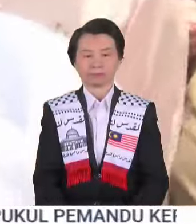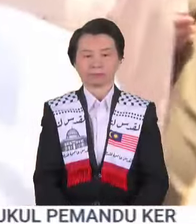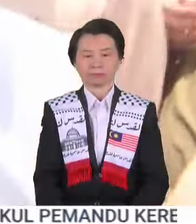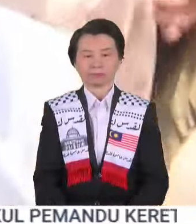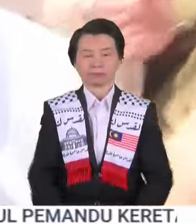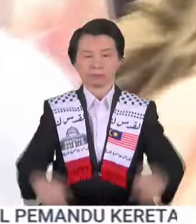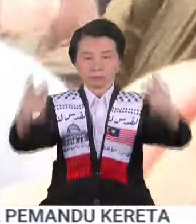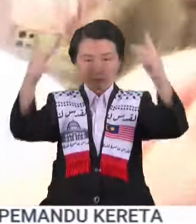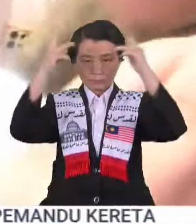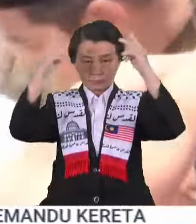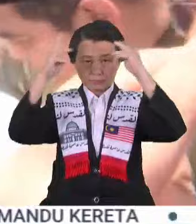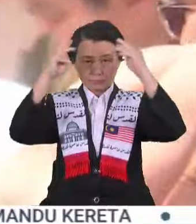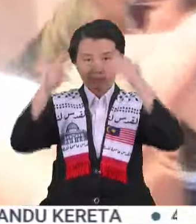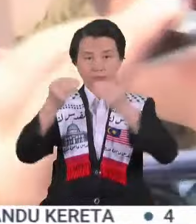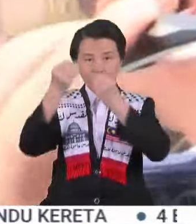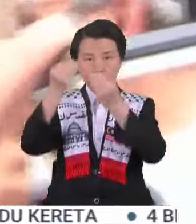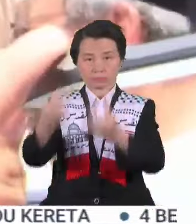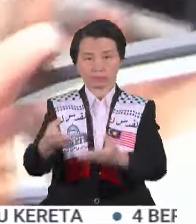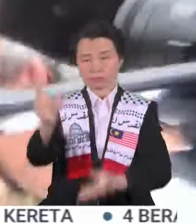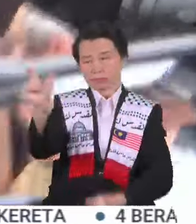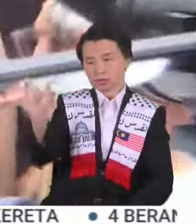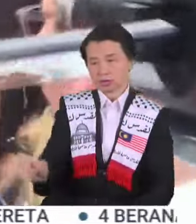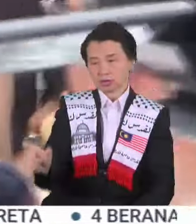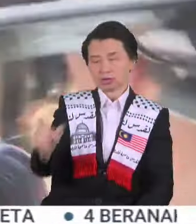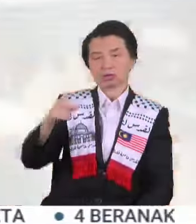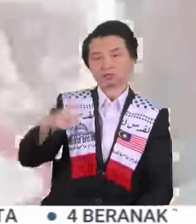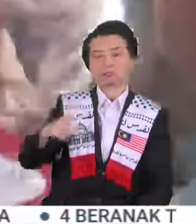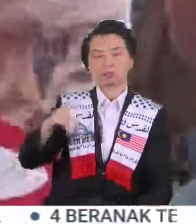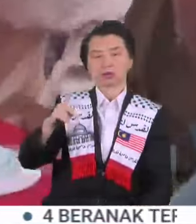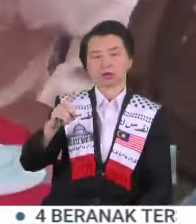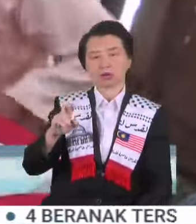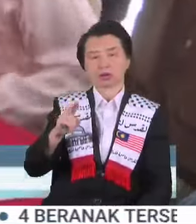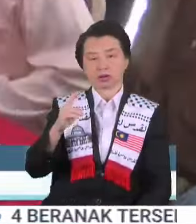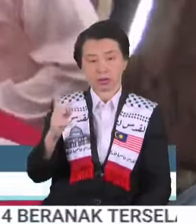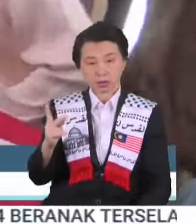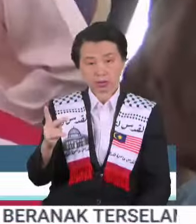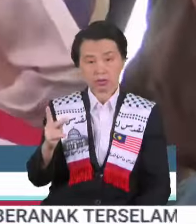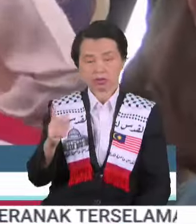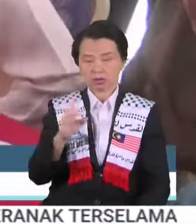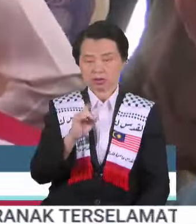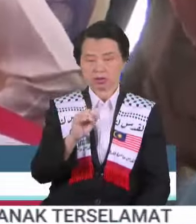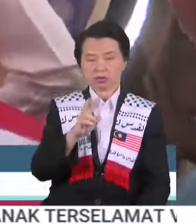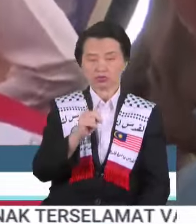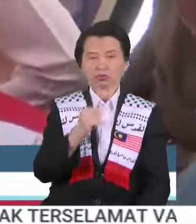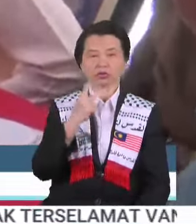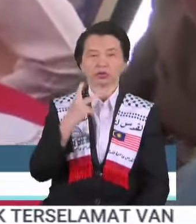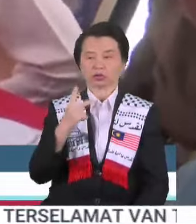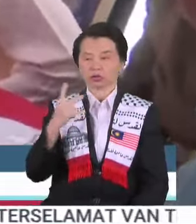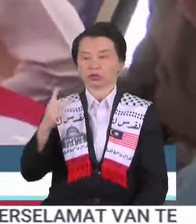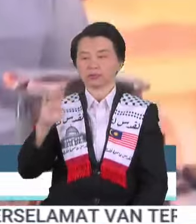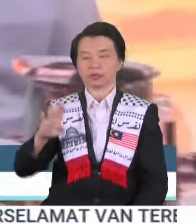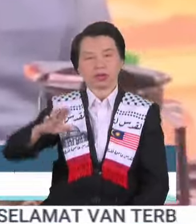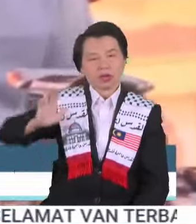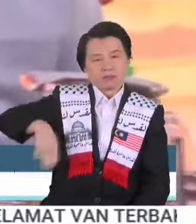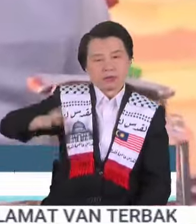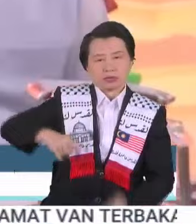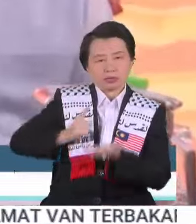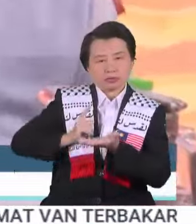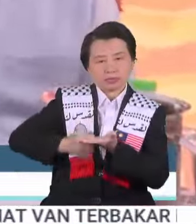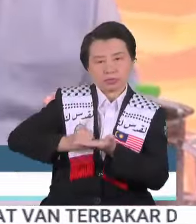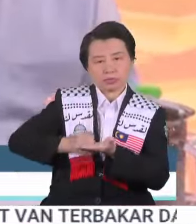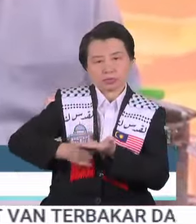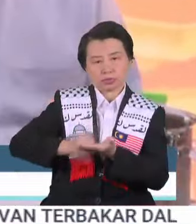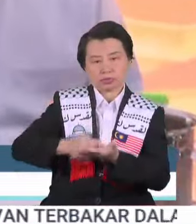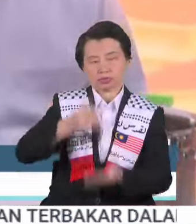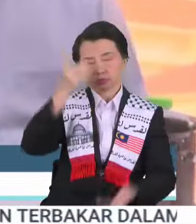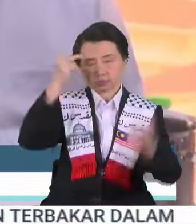Sementara itu, Perdana Menteri memaklumkan calon Pakatan Harapan bagi pilihan raya kecil Dun Kuala Kubu Baru belum dibincangkan.